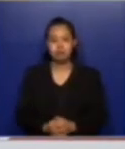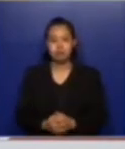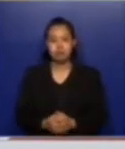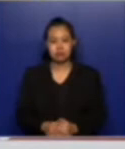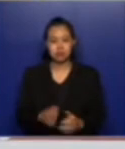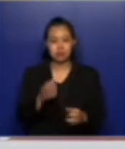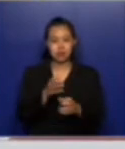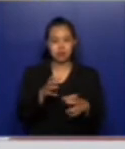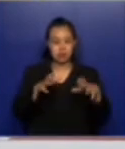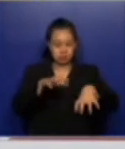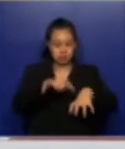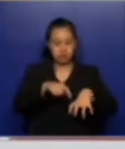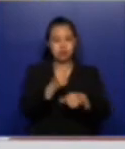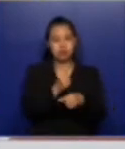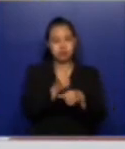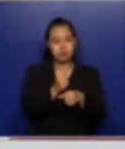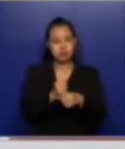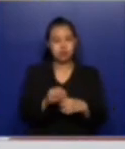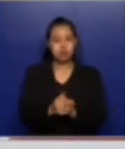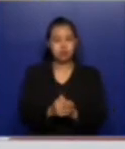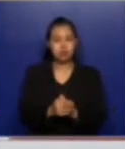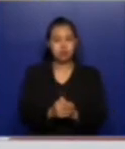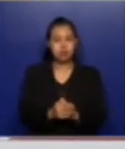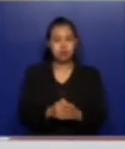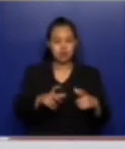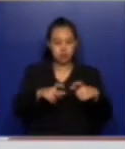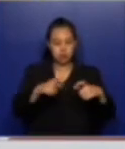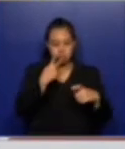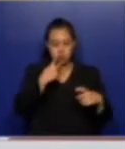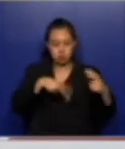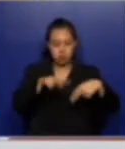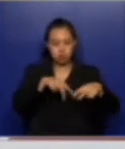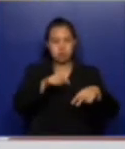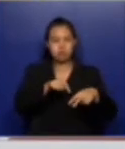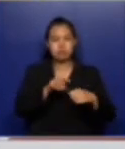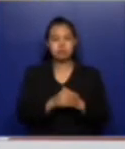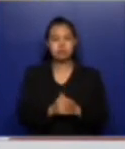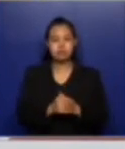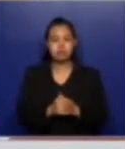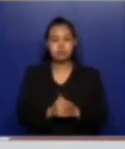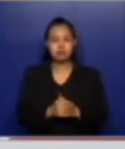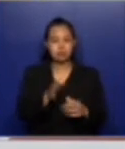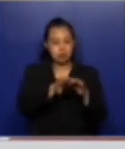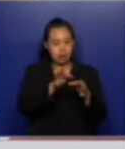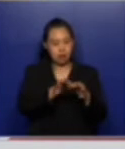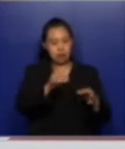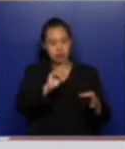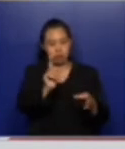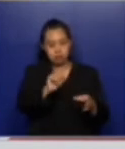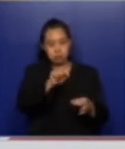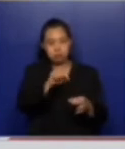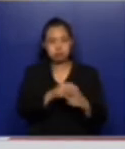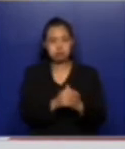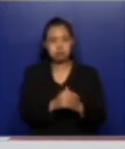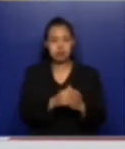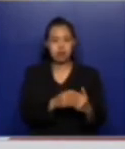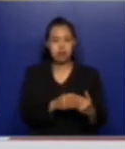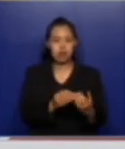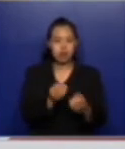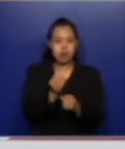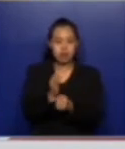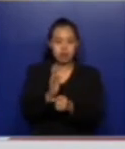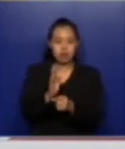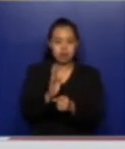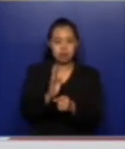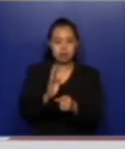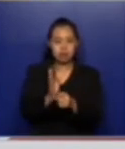านหนึ่งออกมานะครับเครดิตบูโรออกมาบอกว่าธนาคารไทยนี่ไหนที่ปล่อยเงินให้ธุรกิจที่ติด